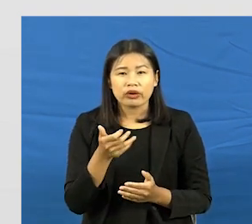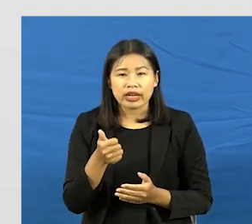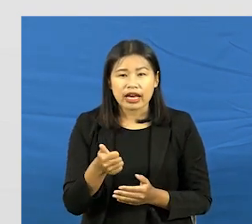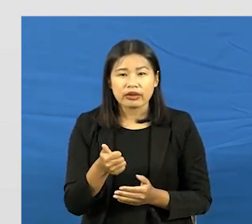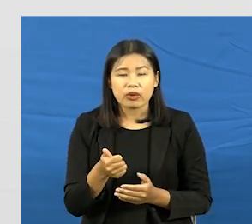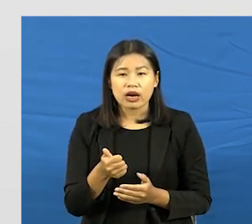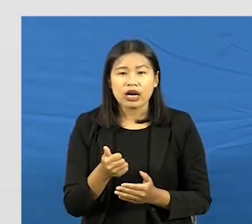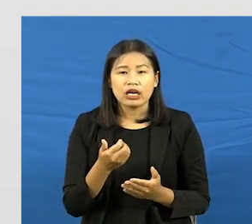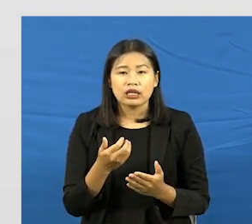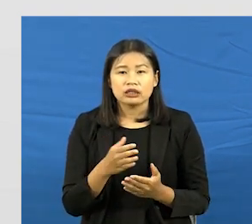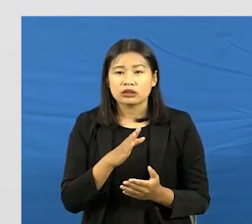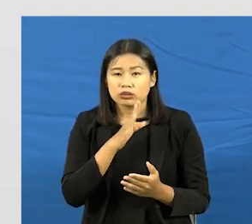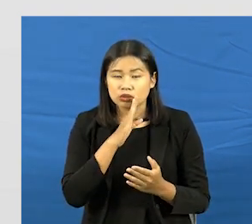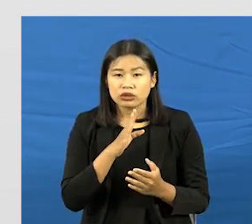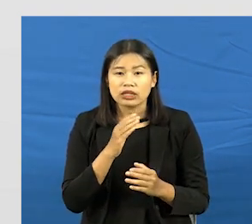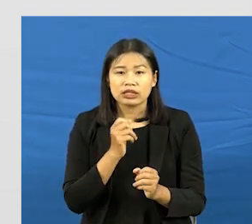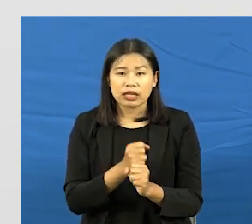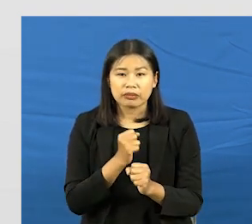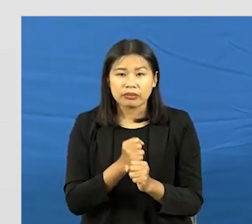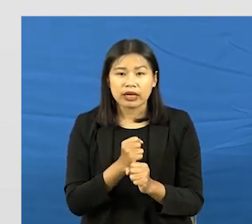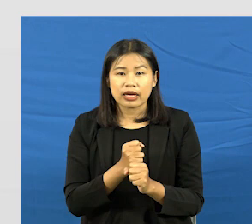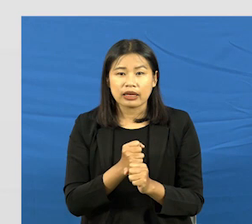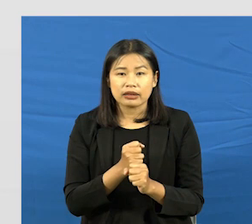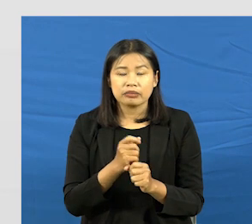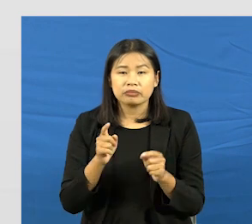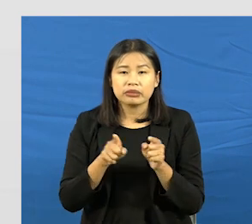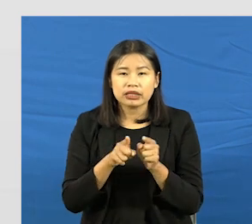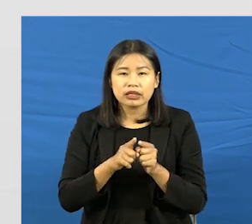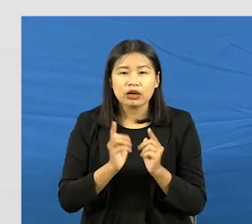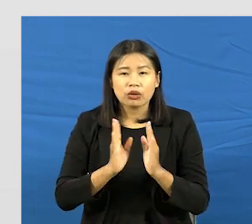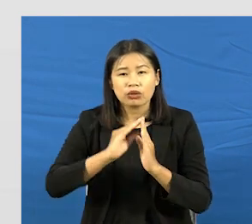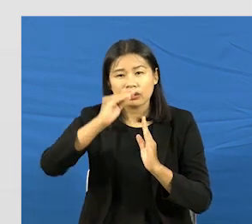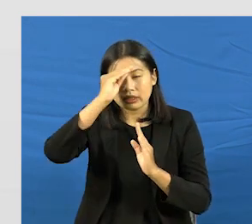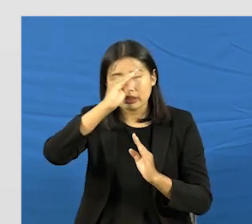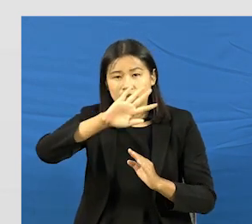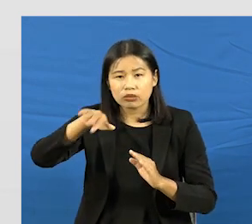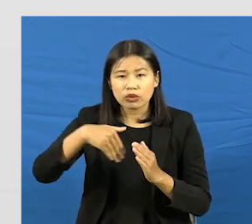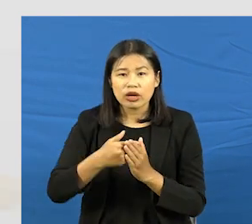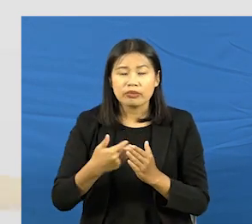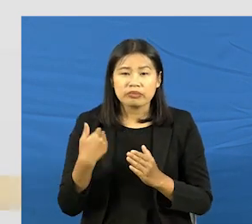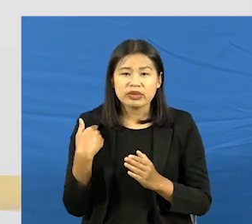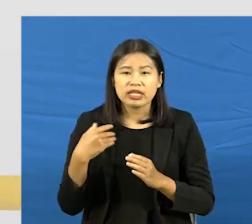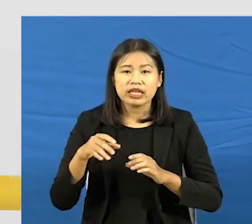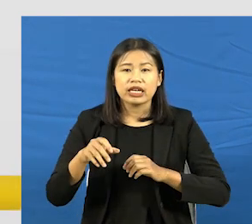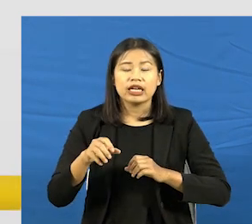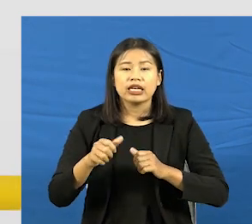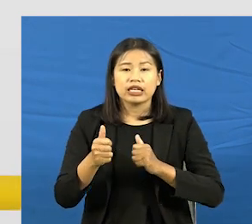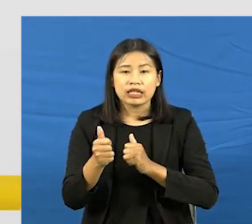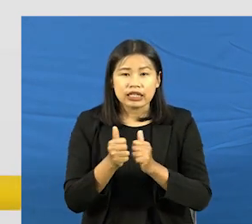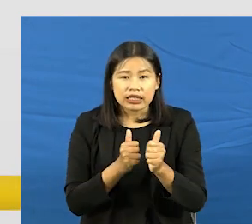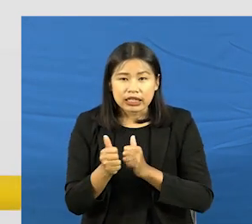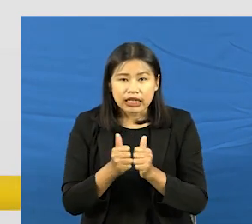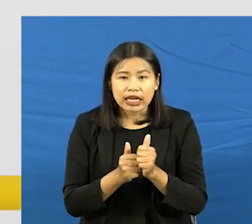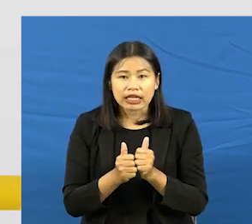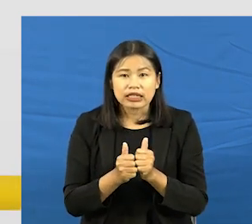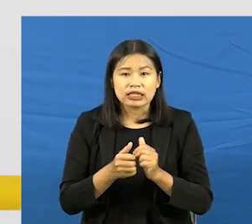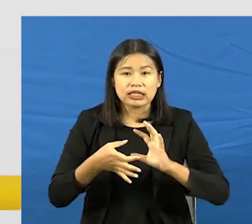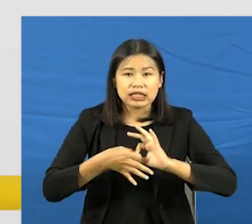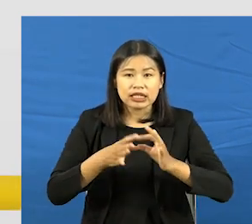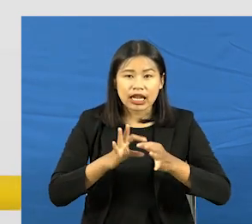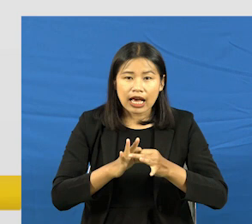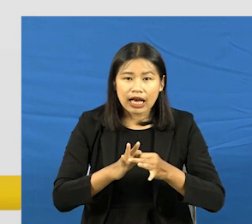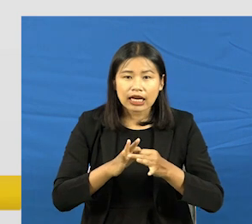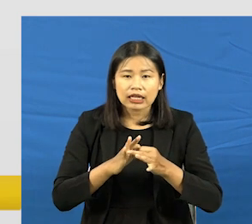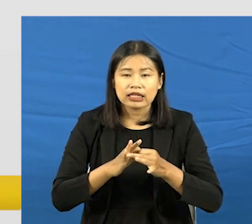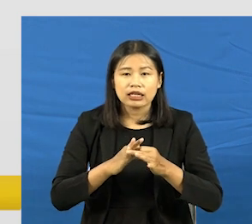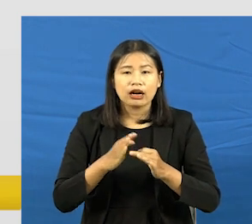งขันในการเข้าร่วมการประกวดนะไม่ว่าจะเป็นเรื่องของกีฬาวิชาการศิลปะวัฒนธรรมอะไร